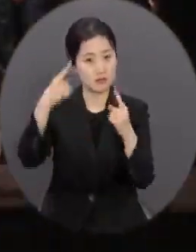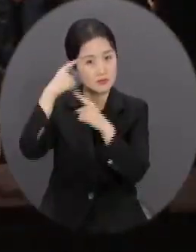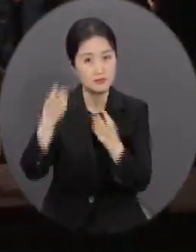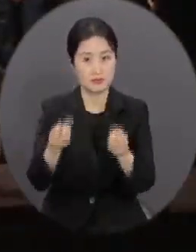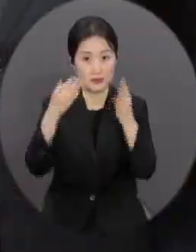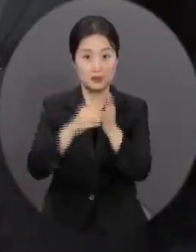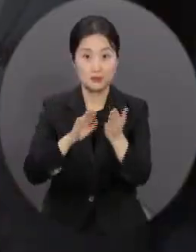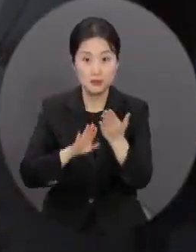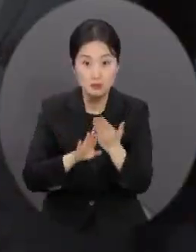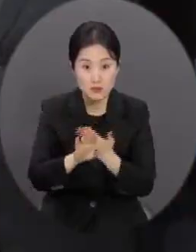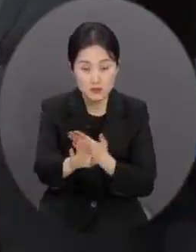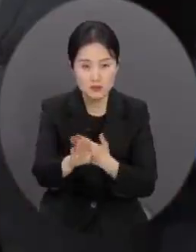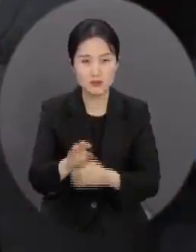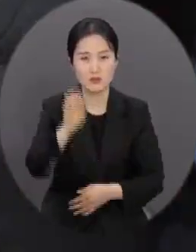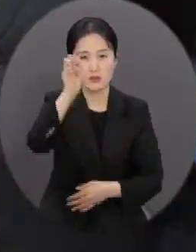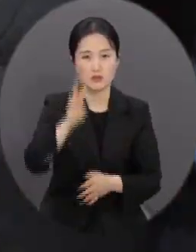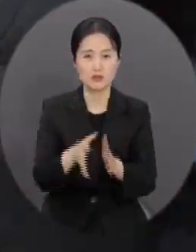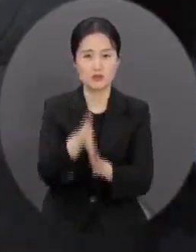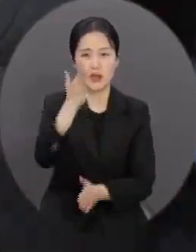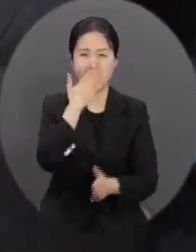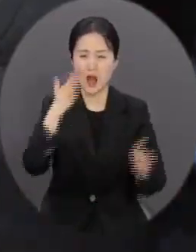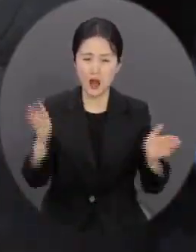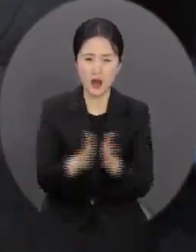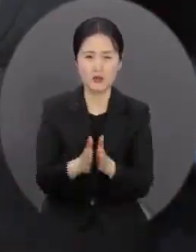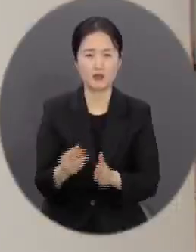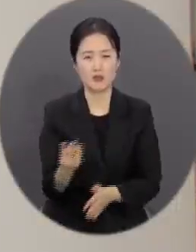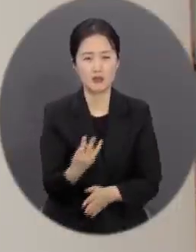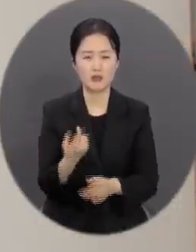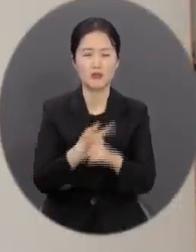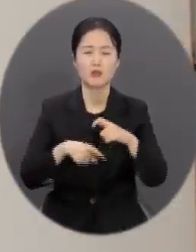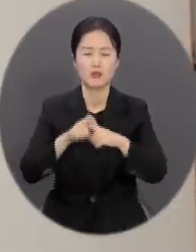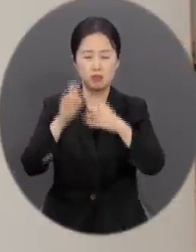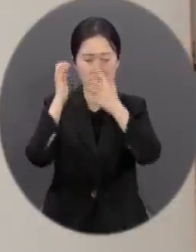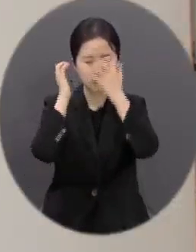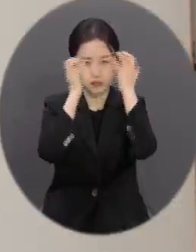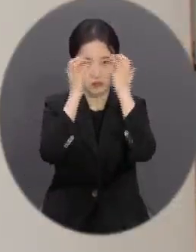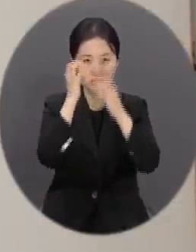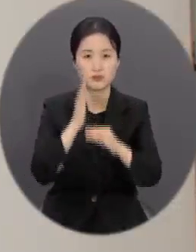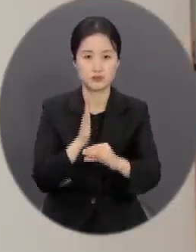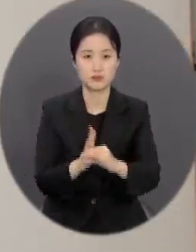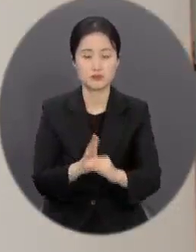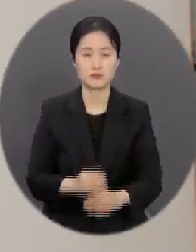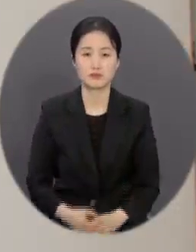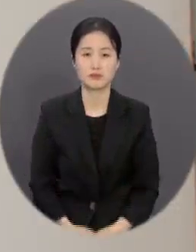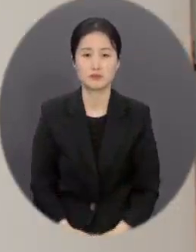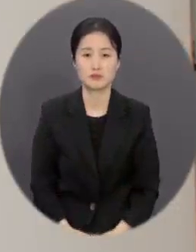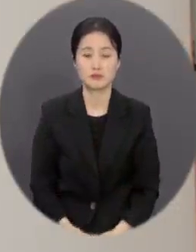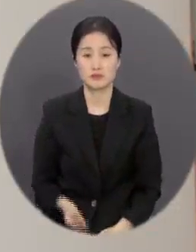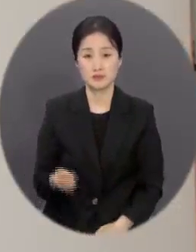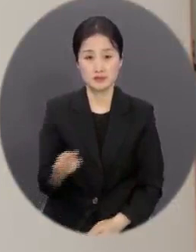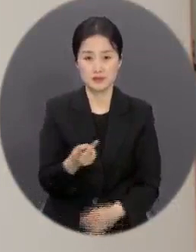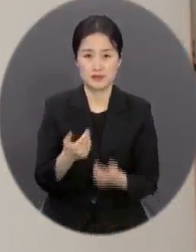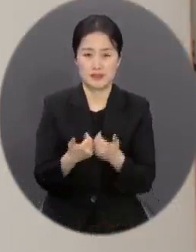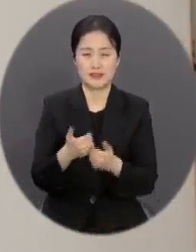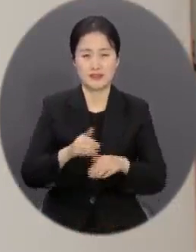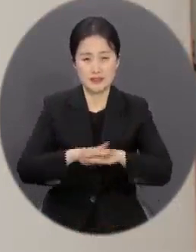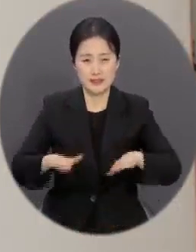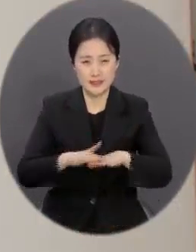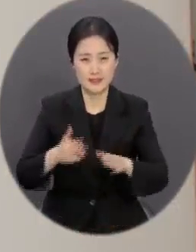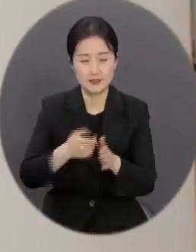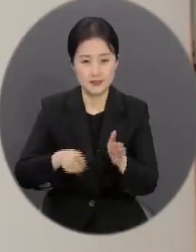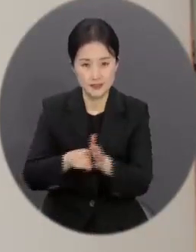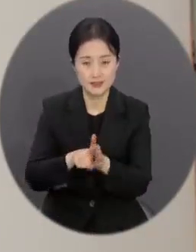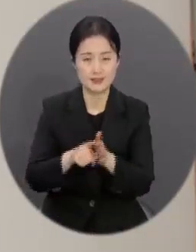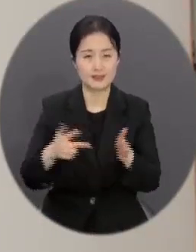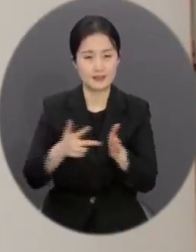광주시까지 더해지면서 더욱 크고 복잡해졌습니다. 양측의 갈등을 중재했다 실패했던 5.18 기념재단은